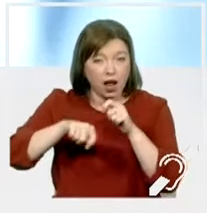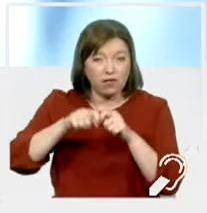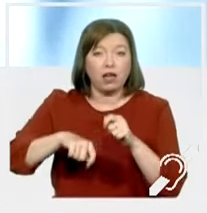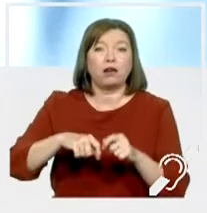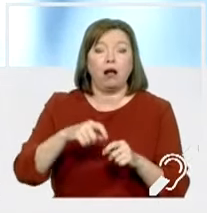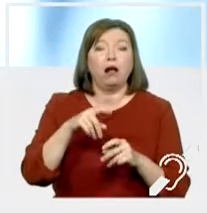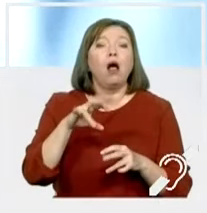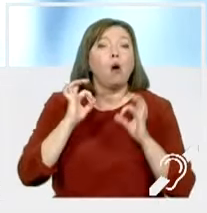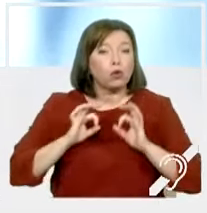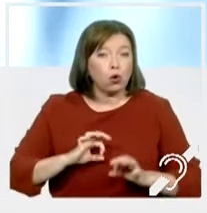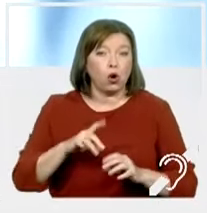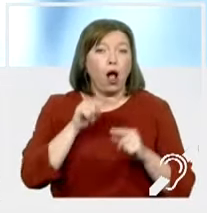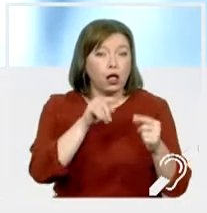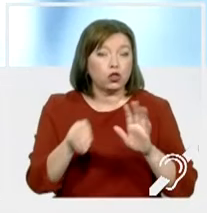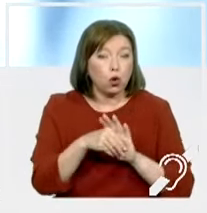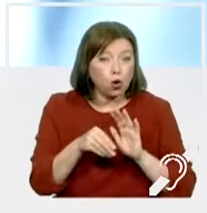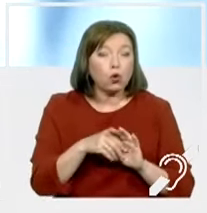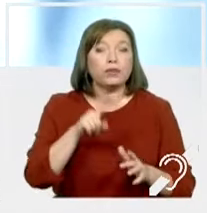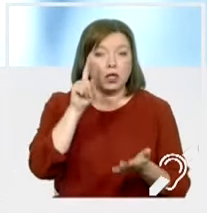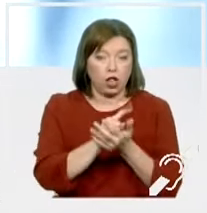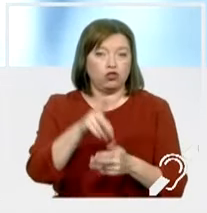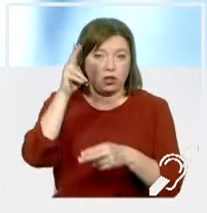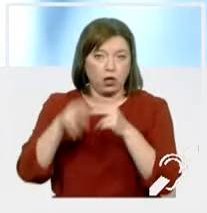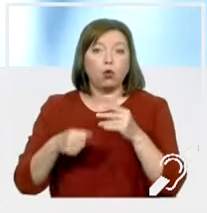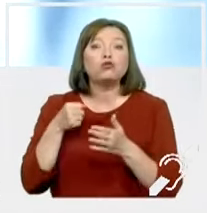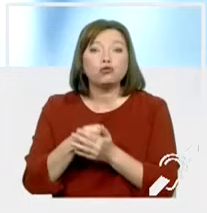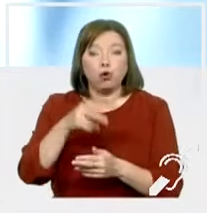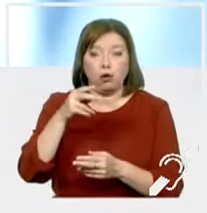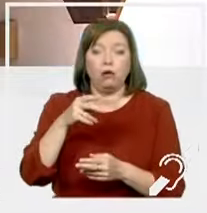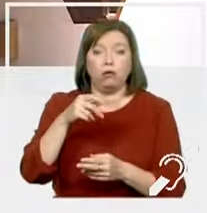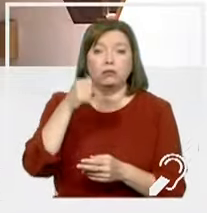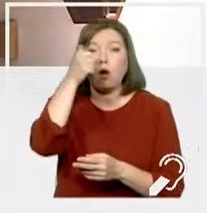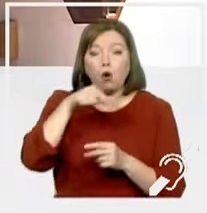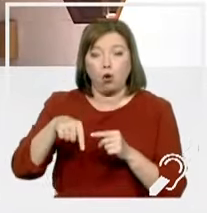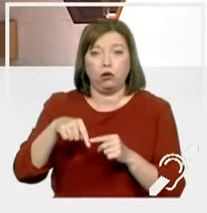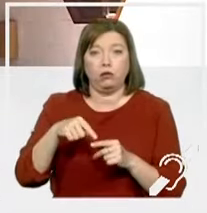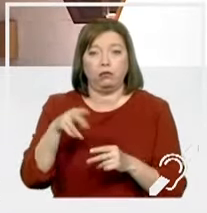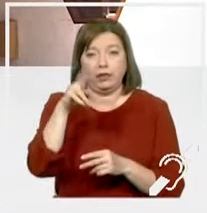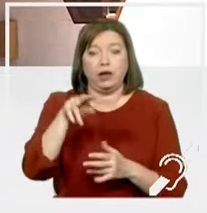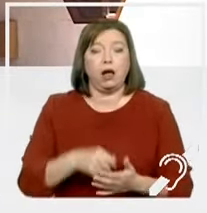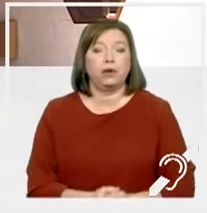a procurorilor anticorupție ar trebui să fie încheiată până la sfârșitul anului.